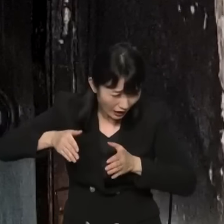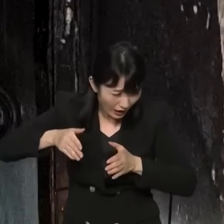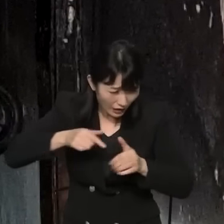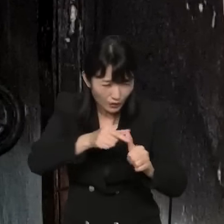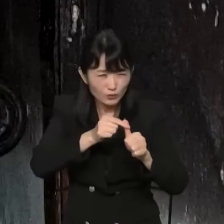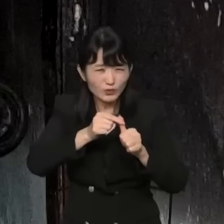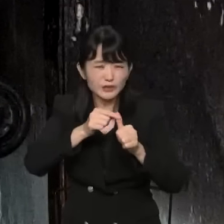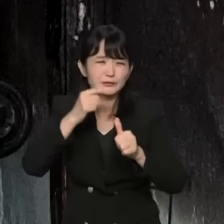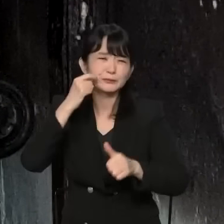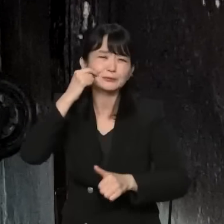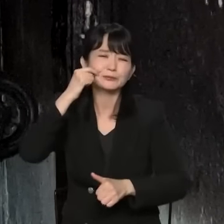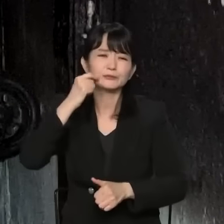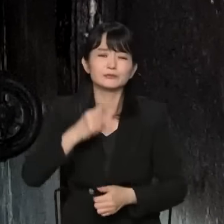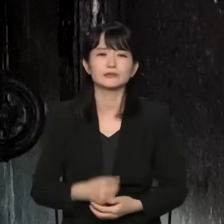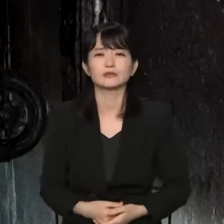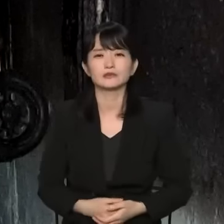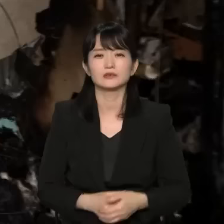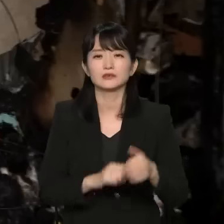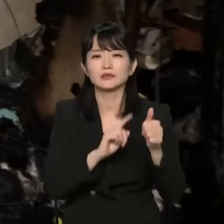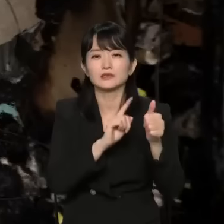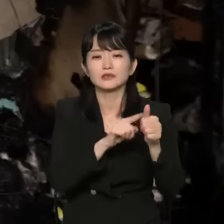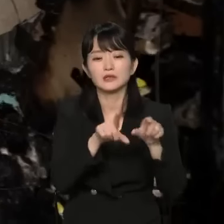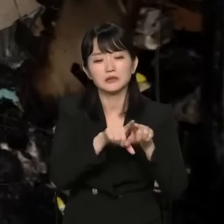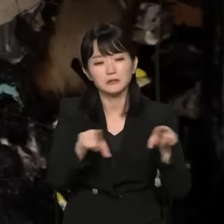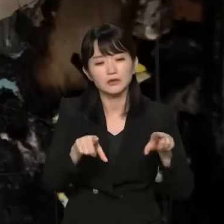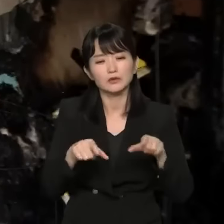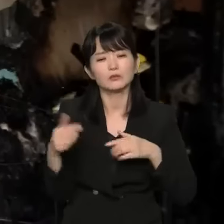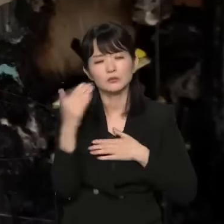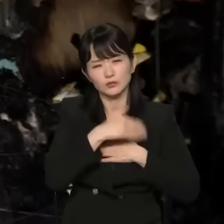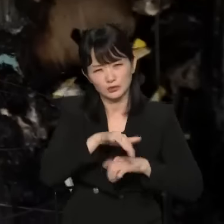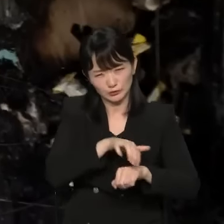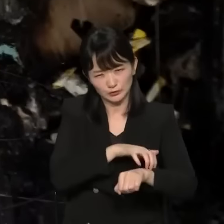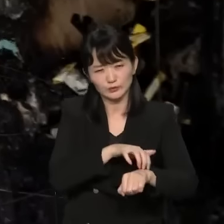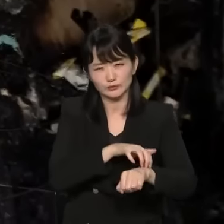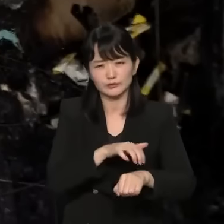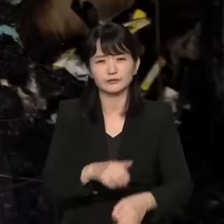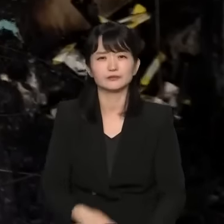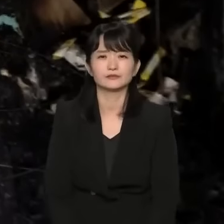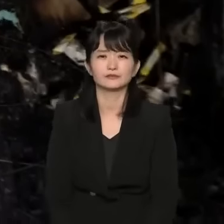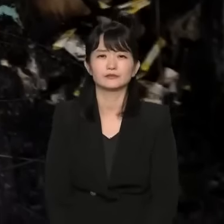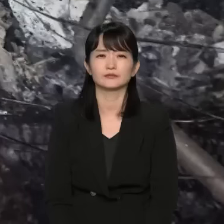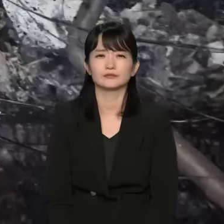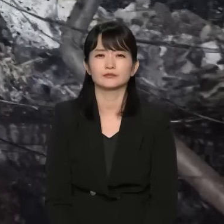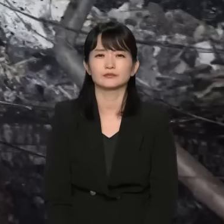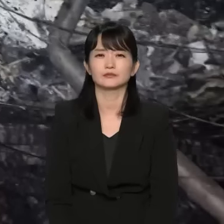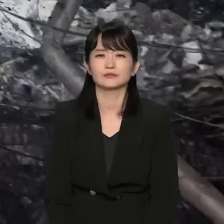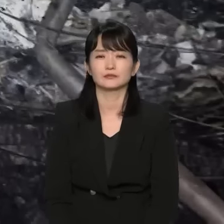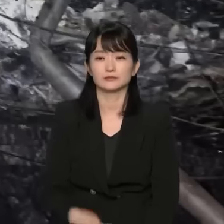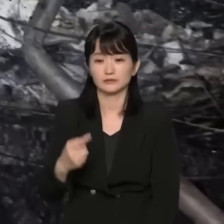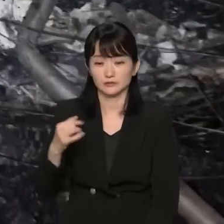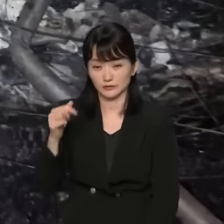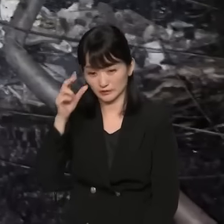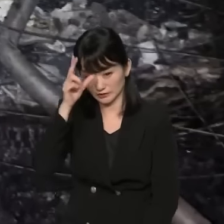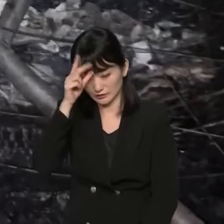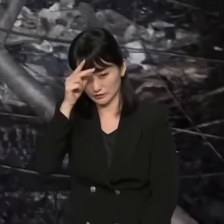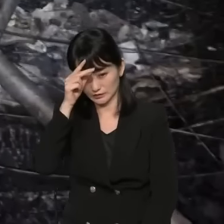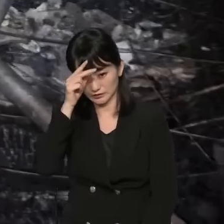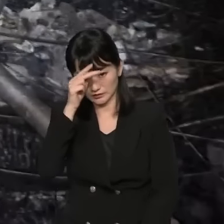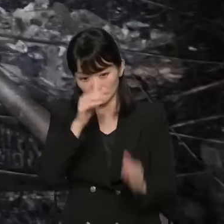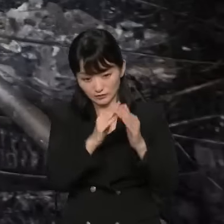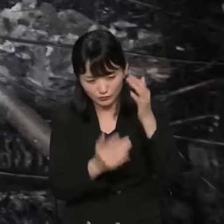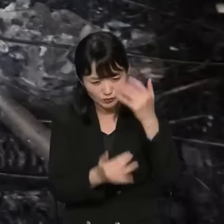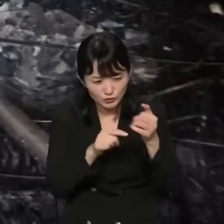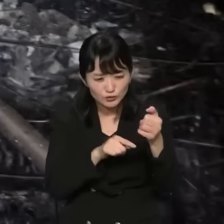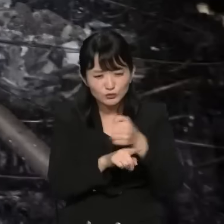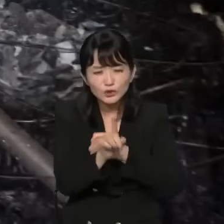구하지 못했습니다. 남성은 평소 거동이 어려웠던 것으로 전해졌습니다. 소방과 경찰은 정확한 화재